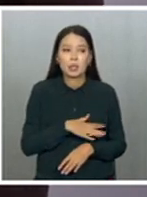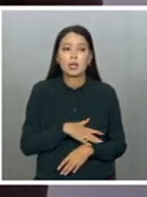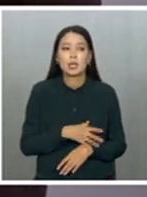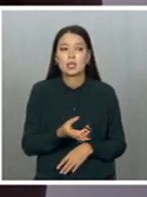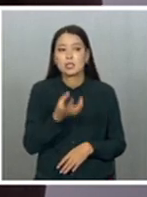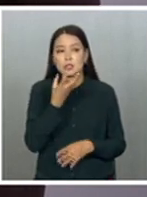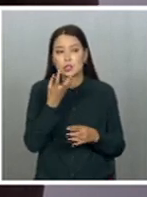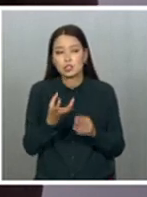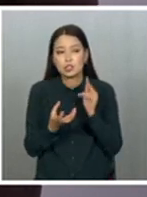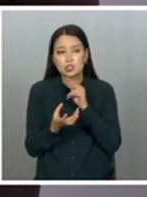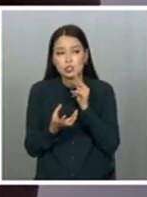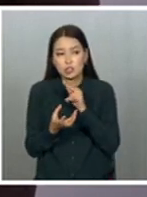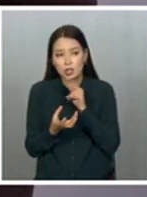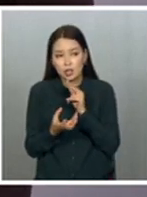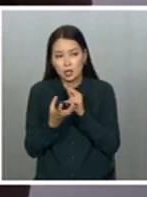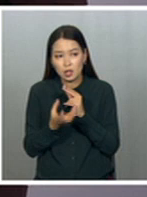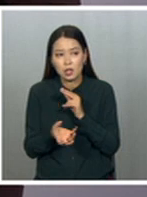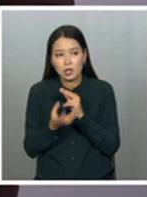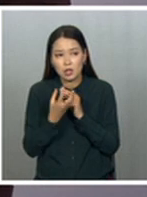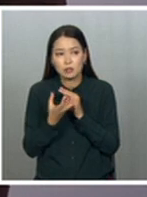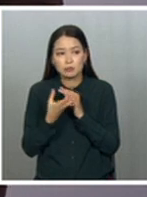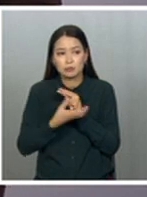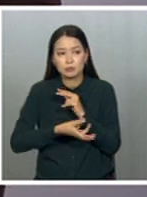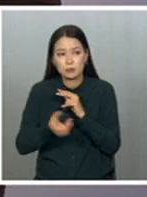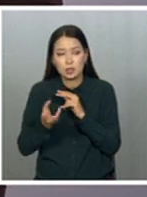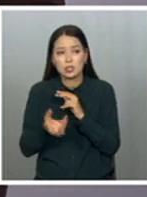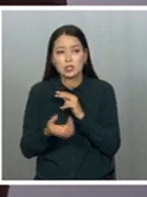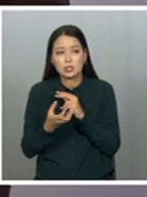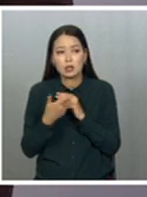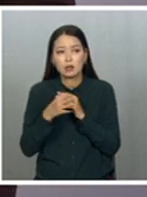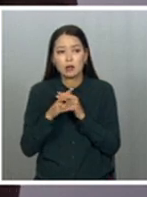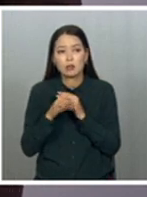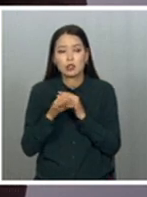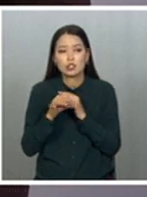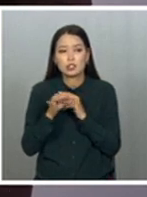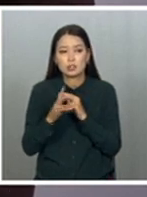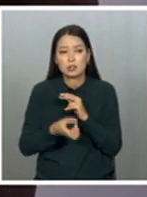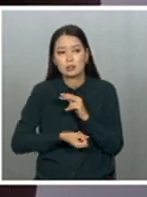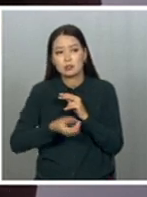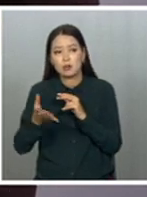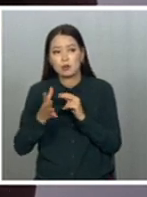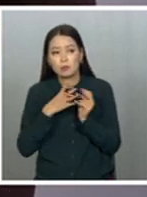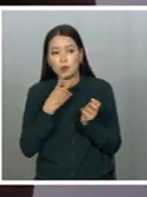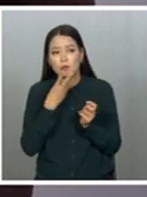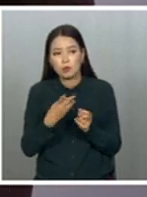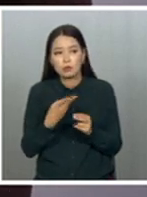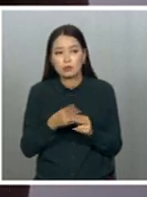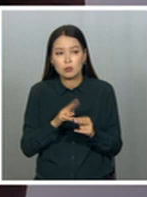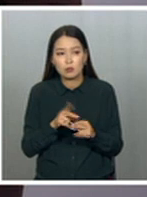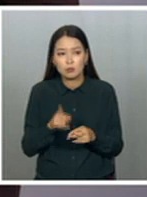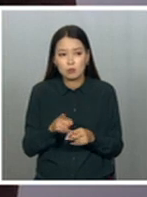түбіндегі шайды ашық іргеден шашып жіберді де, кесені Галаношкинге тастады. Көрінген күшінгенге жем